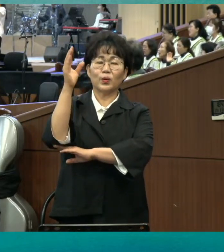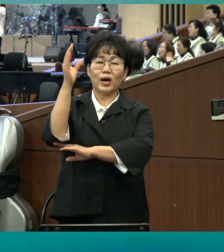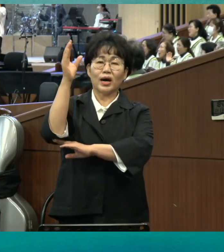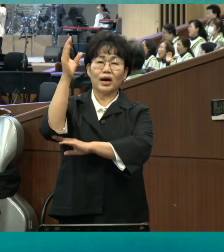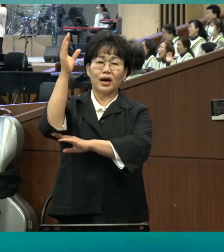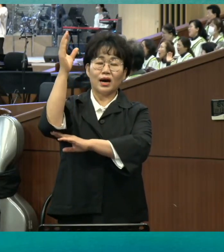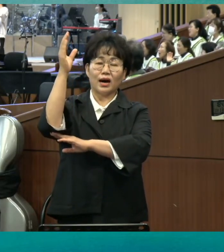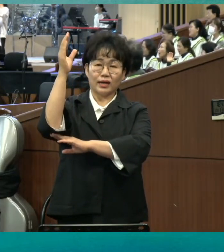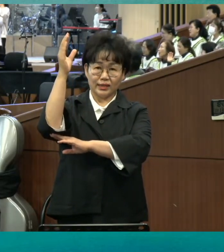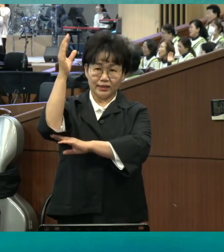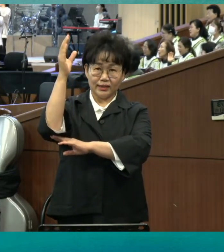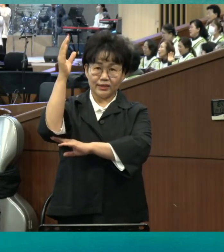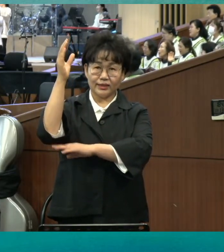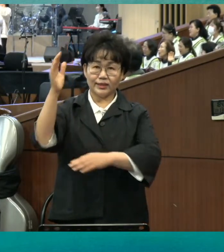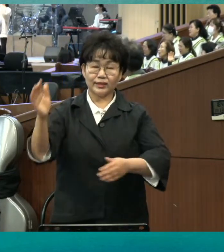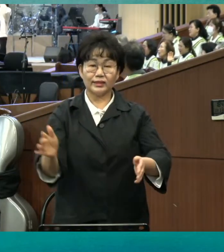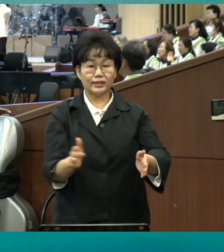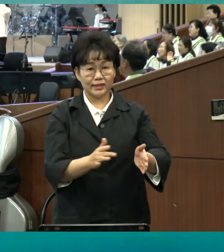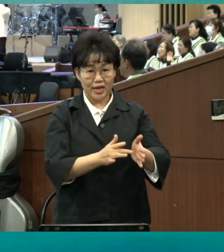영광이